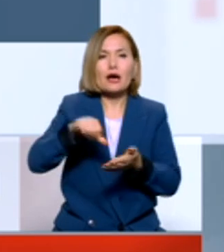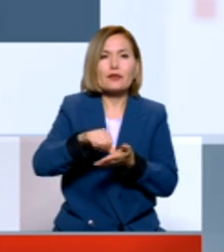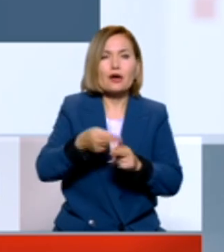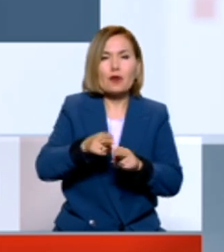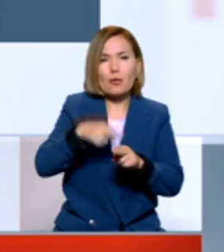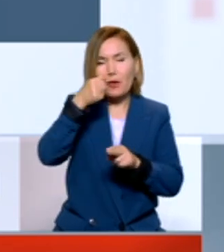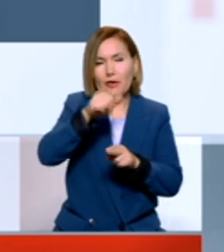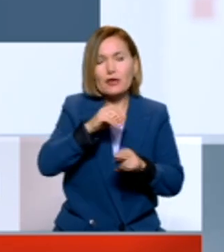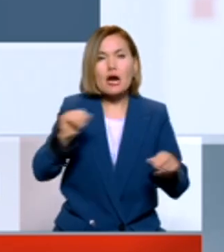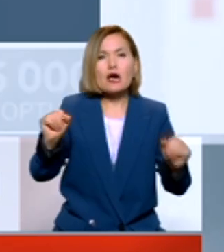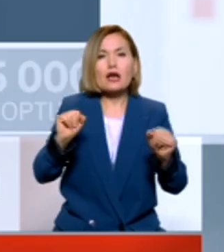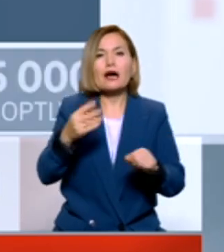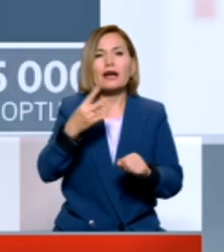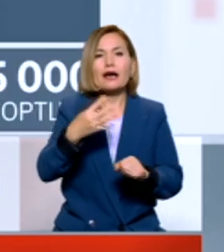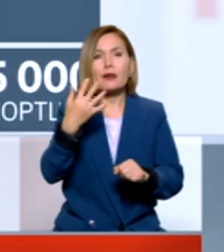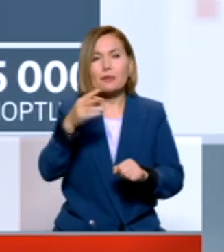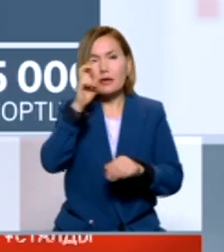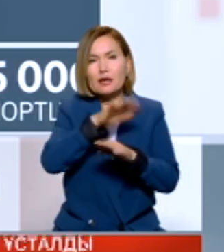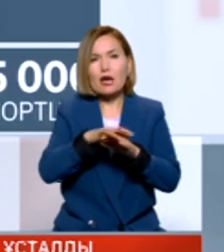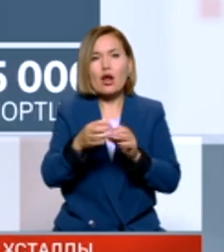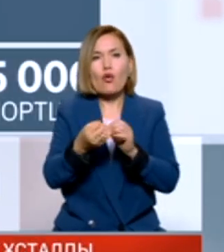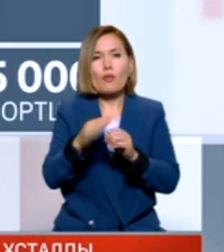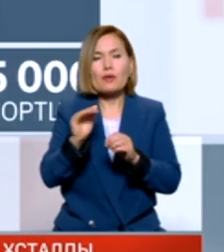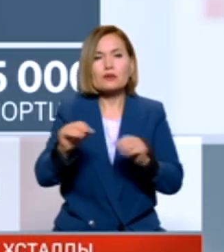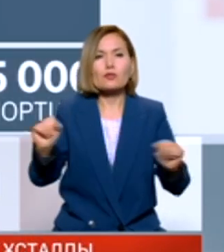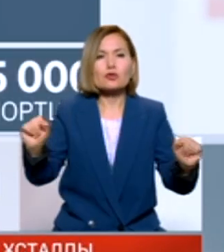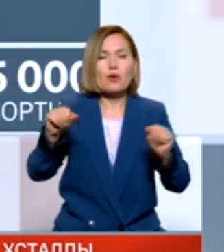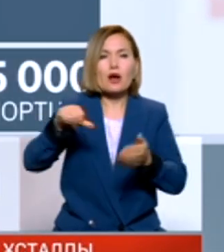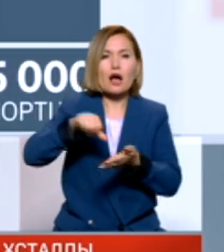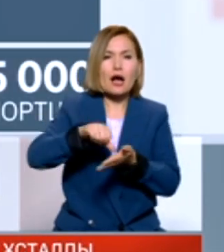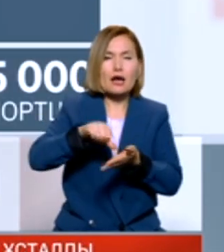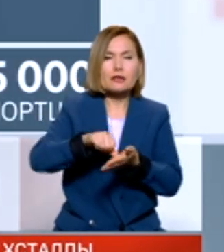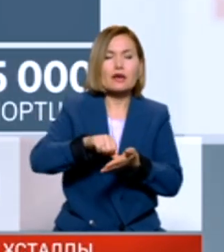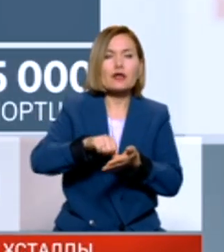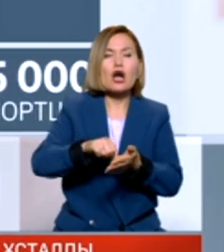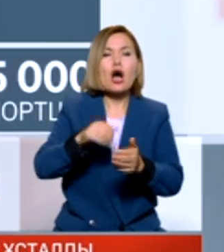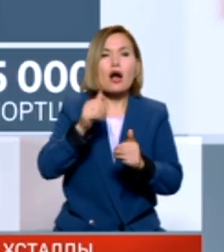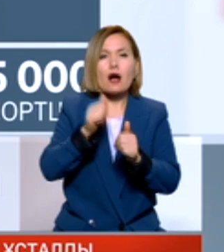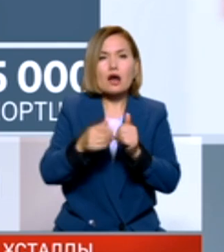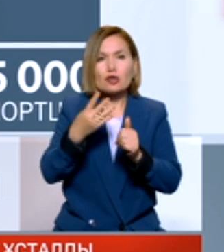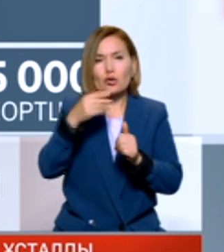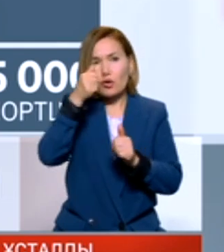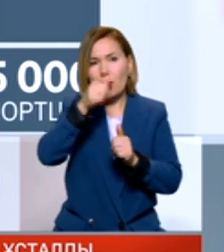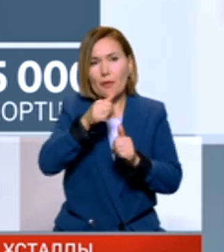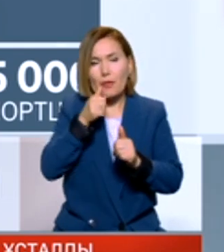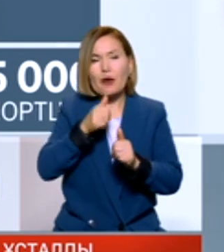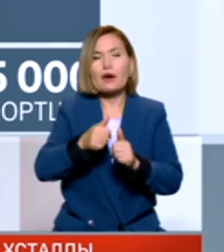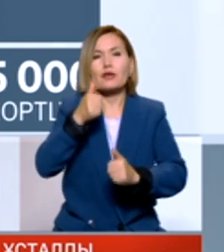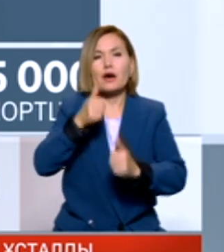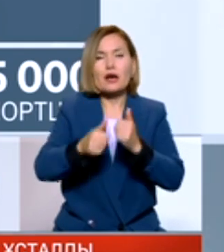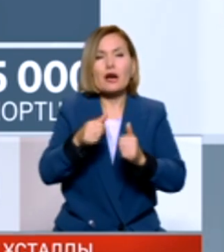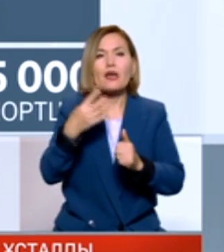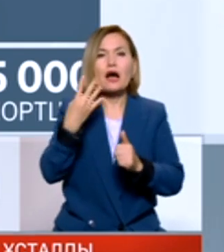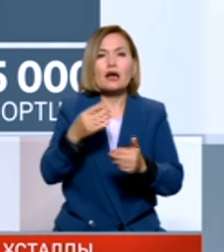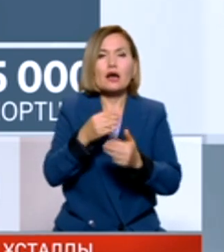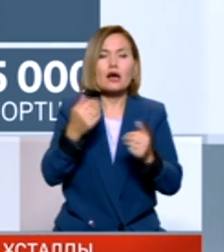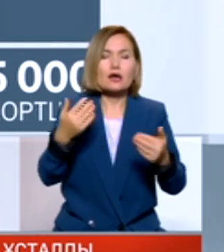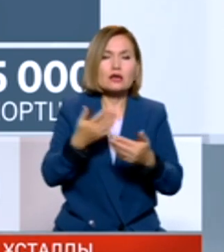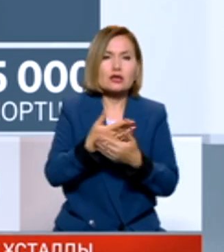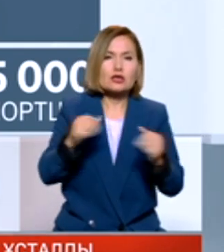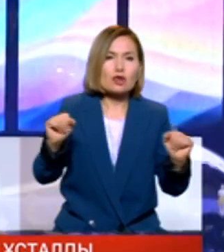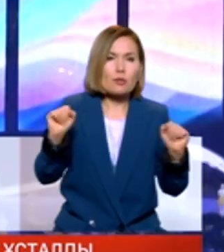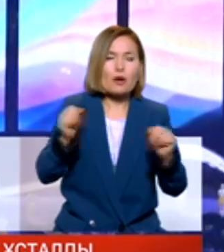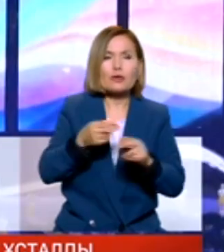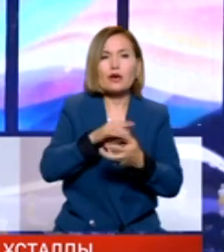Ал биылғы жарысқа 45 елден 15 мыңдай спортшы қатысады. 4 жыл сайын болатын бәсеке спорттың 40 түрінен өтеді.